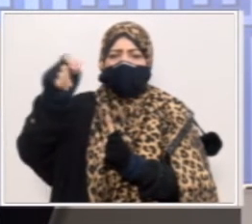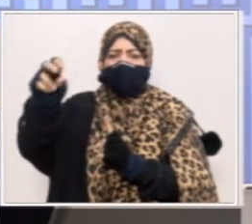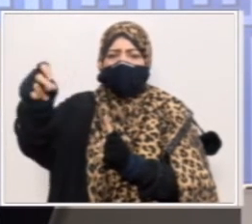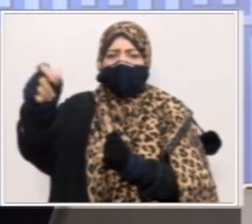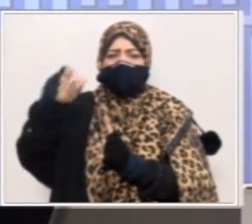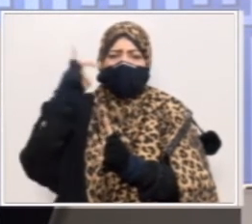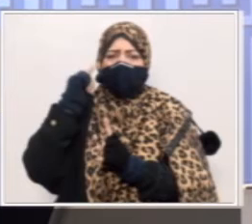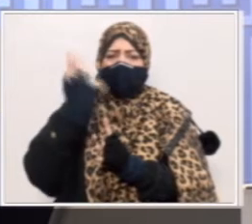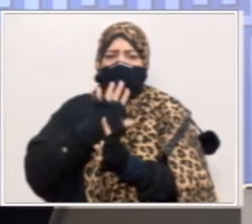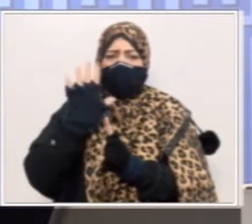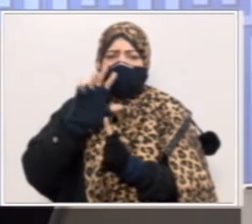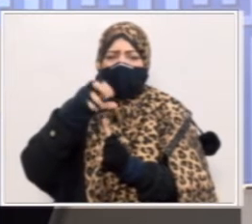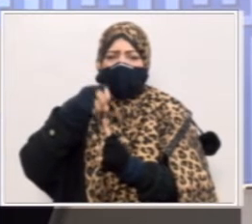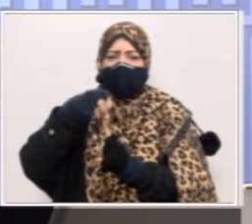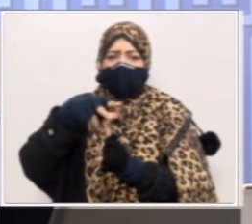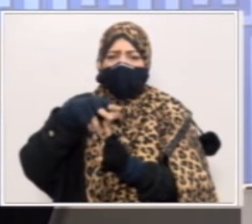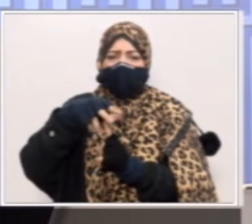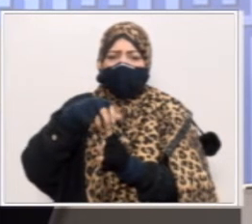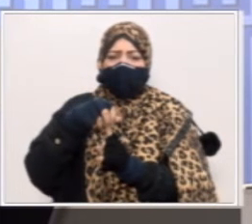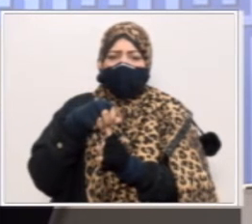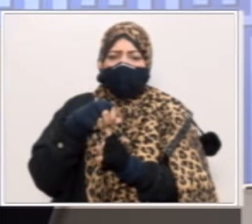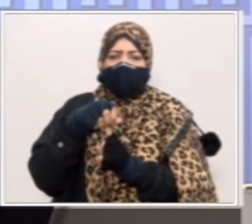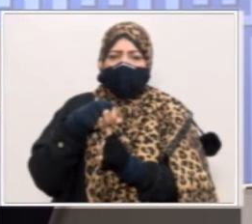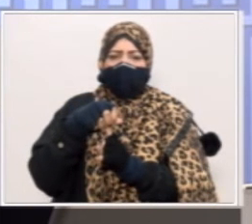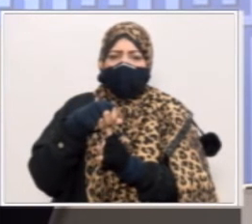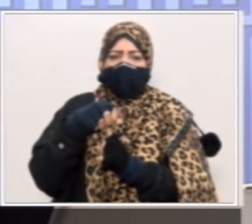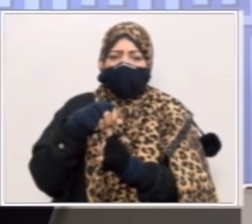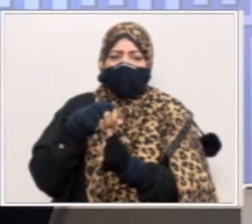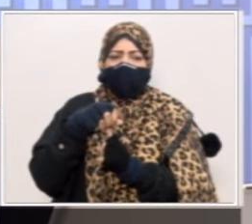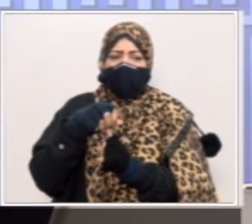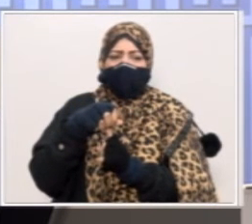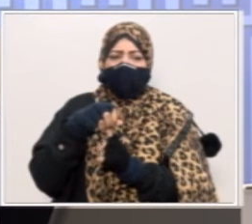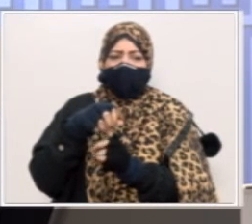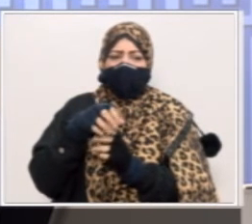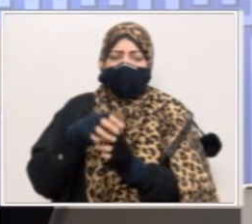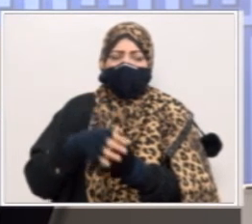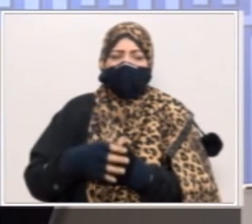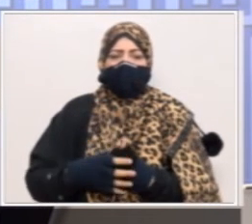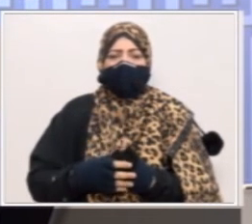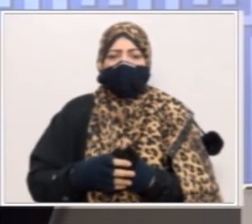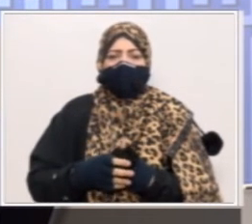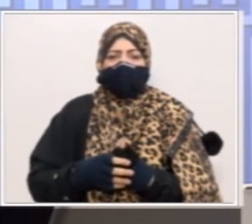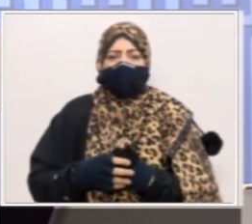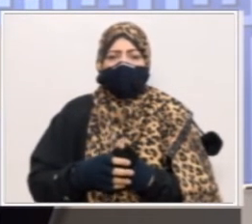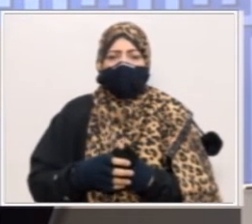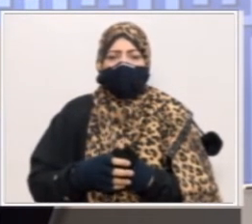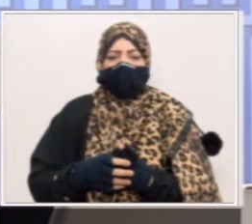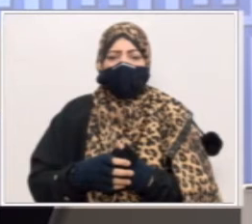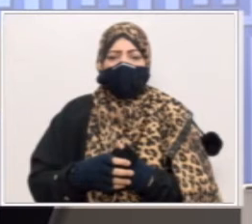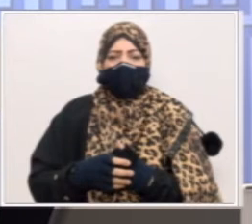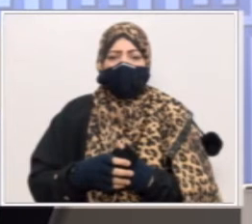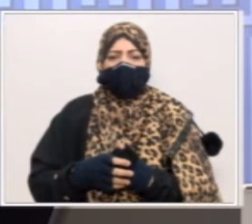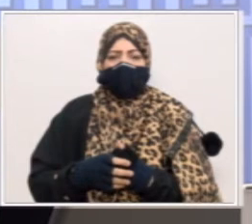إلى ما قبل رمضان 10 أيام، وإن كان عليه 3 أيام يترك إلى ما قبل رمضان